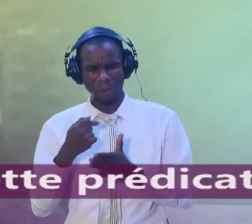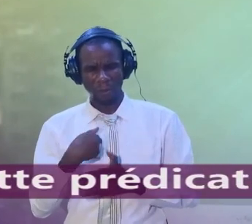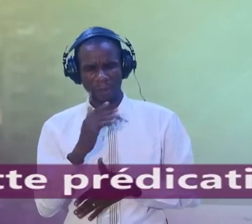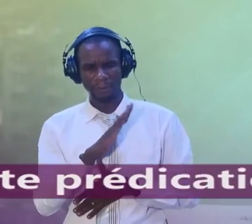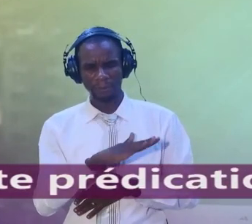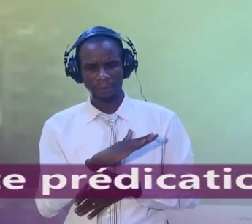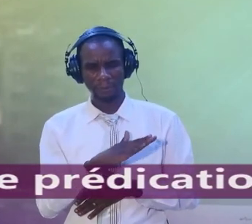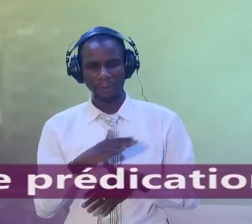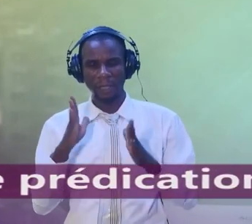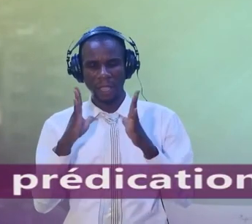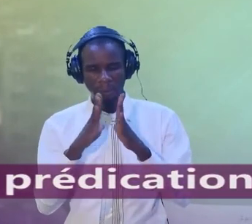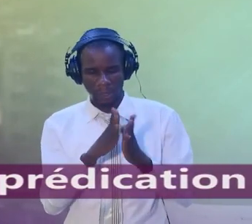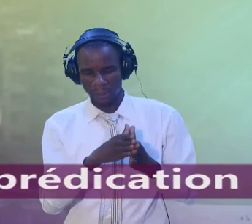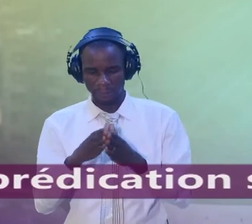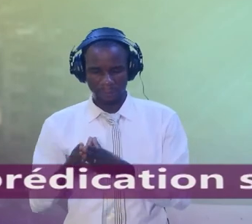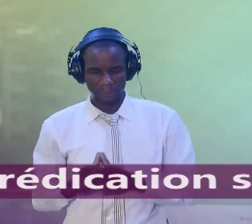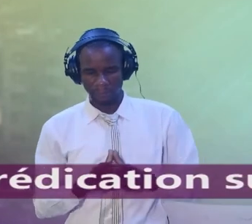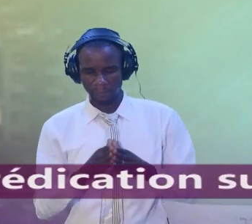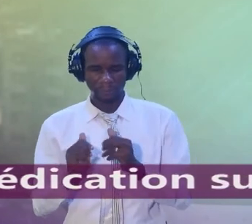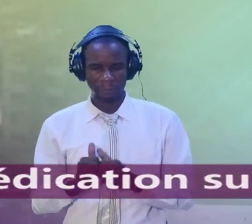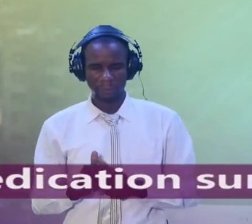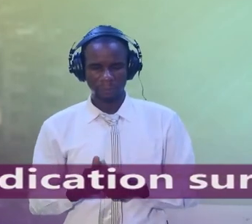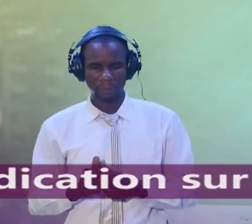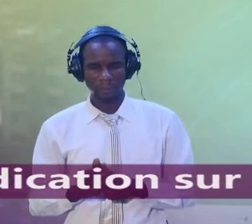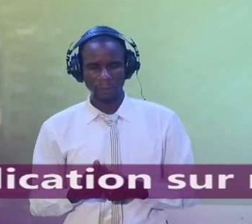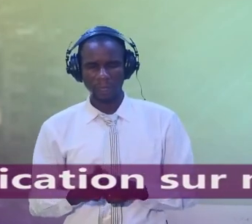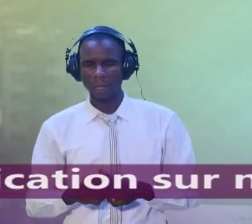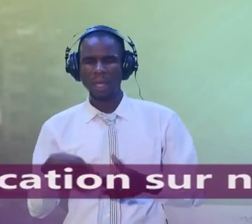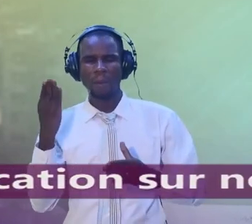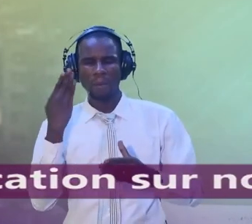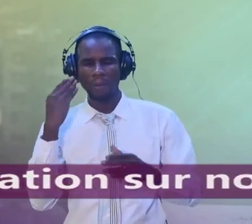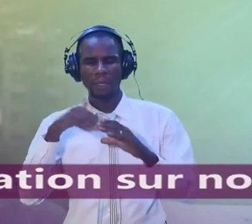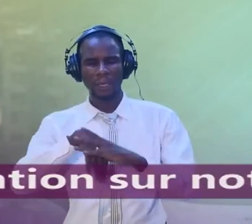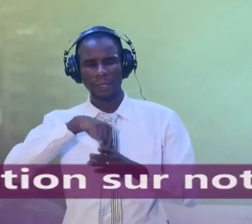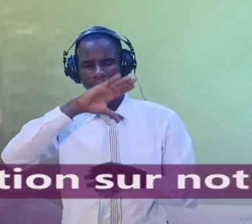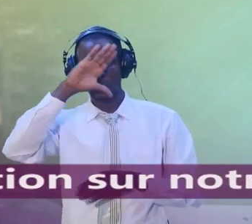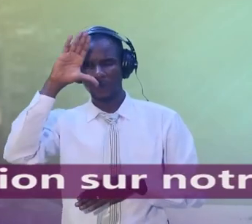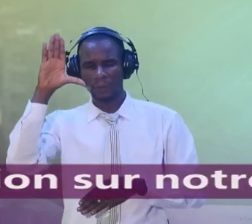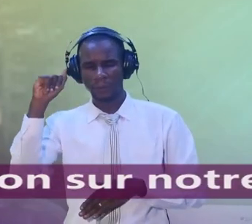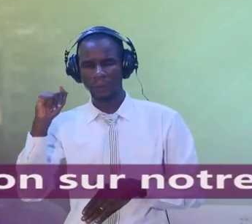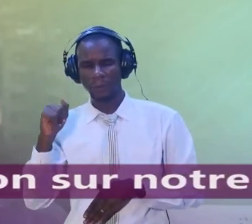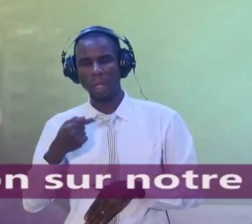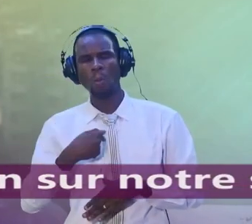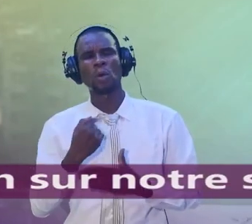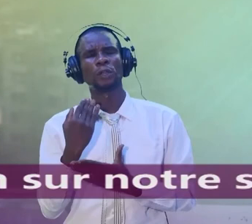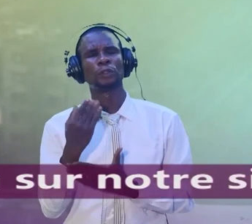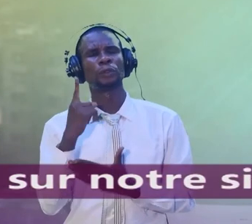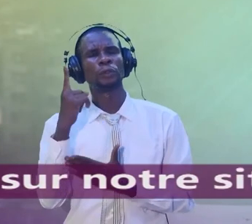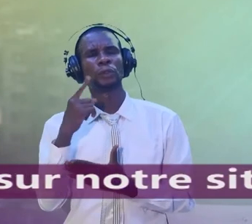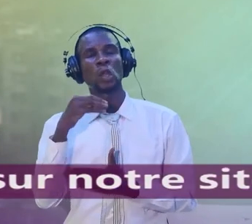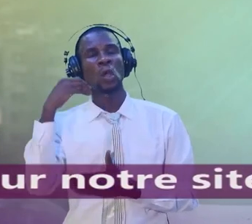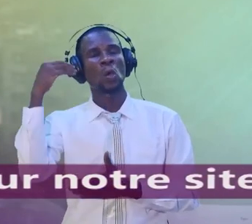na kualika pia uombe pamoja nami. Tuombe pamoja. Baba wetu wa mbinguni,